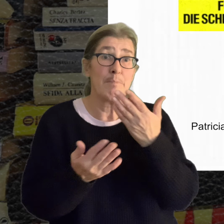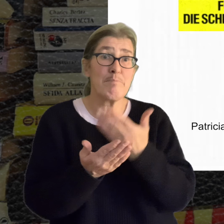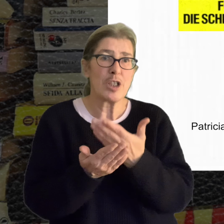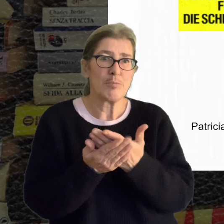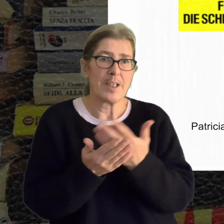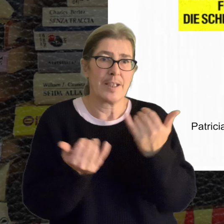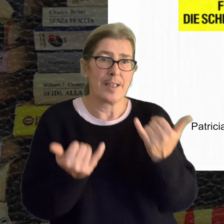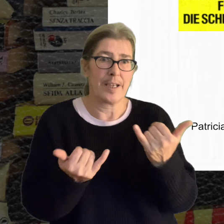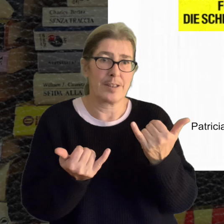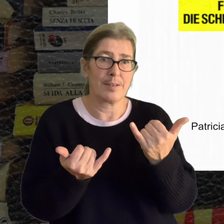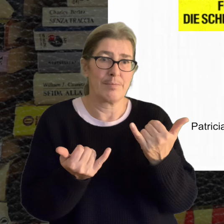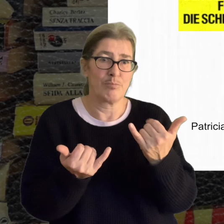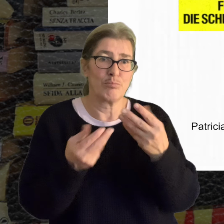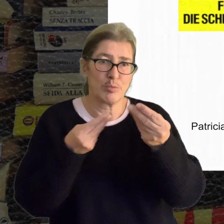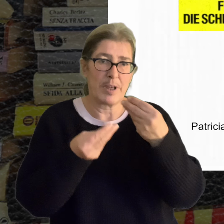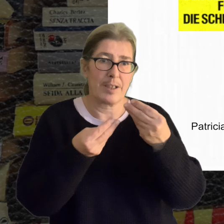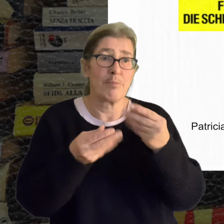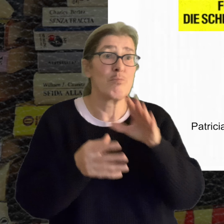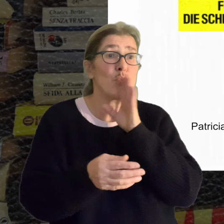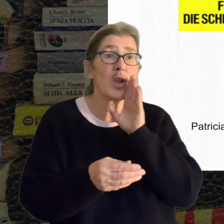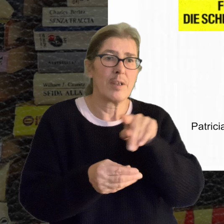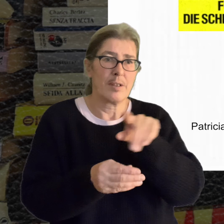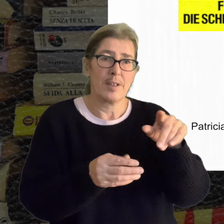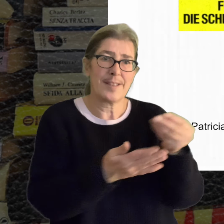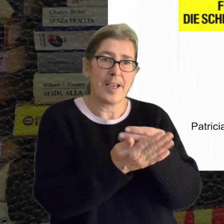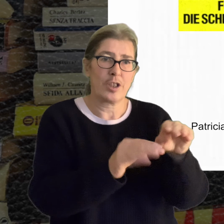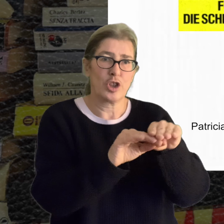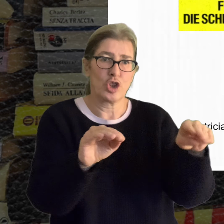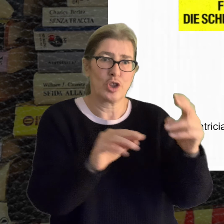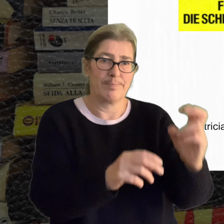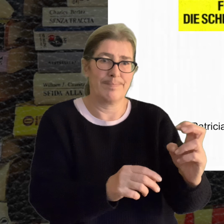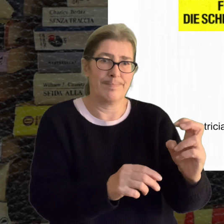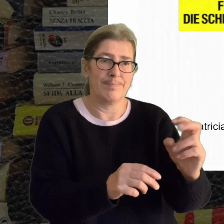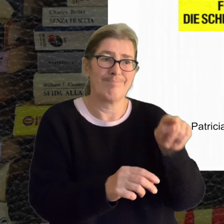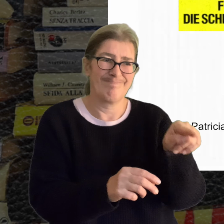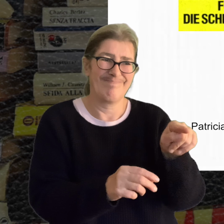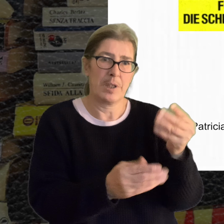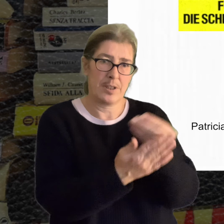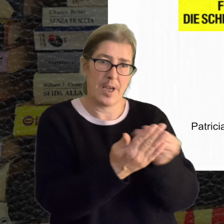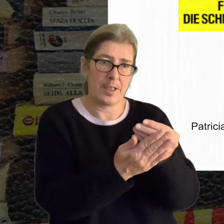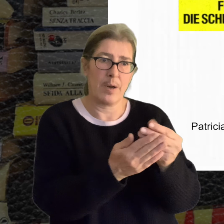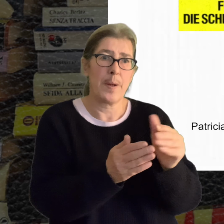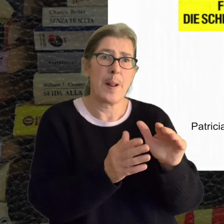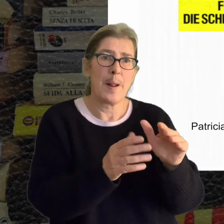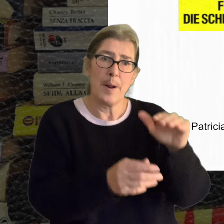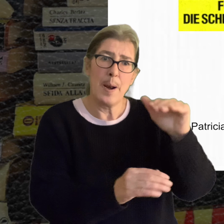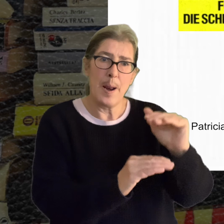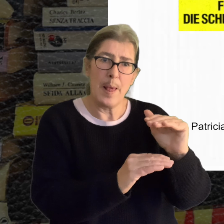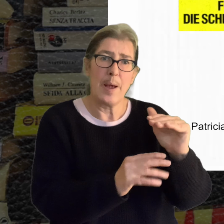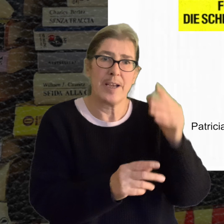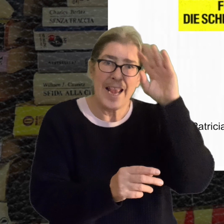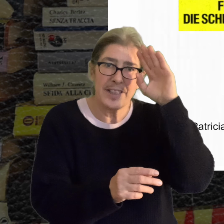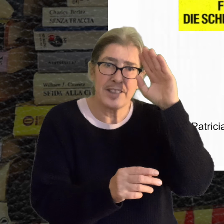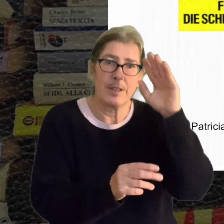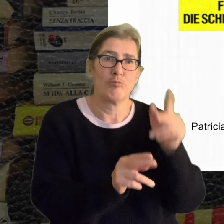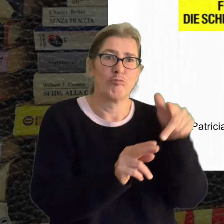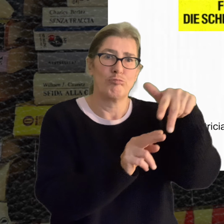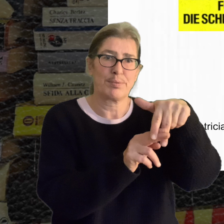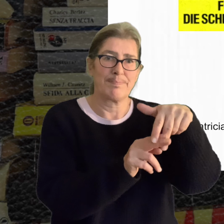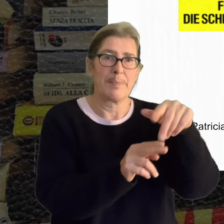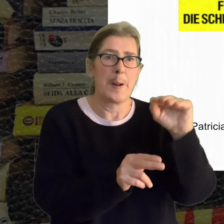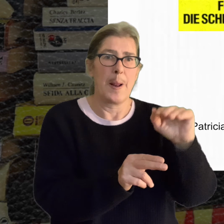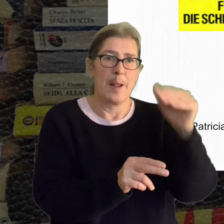besprechen sitzt die Mutter an einem Tisch an einem Zeichentisch und zeichnet einen kleinen Esel mit einem